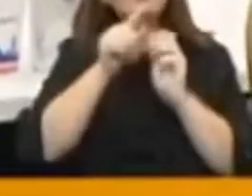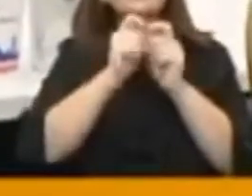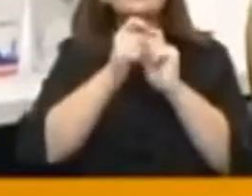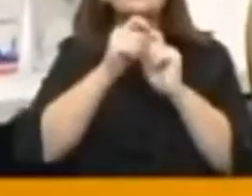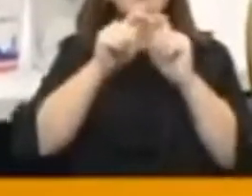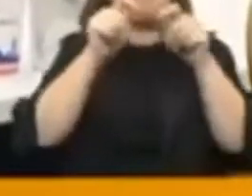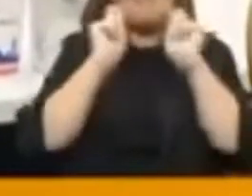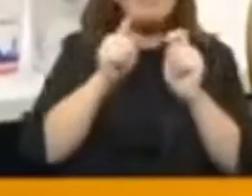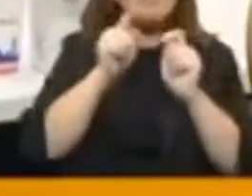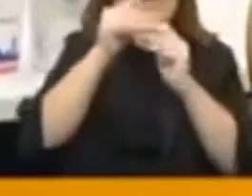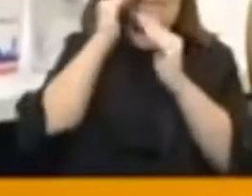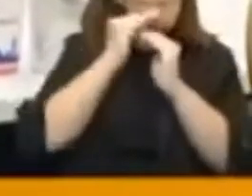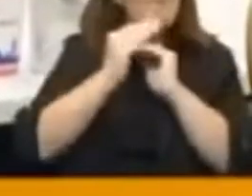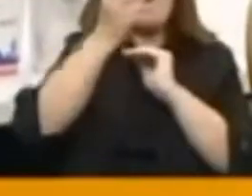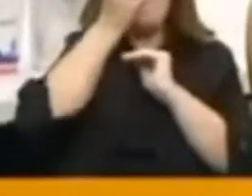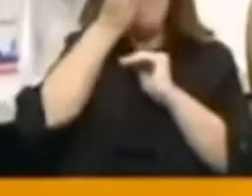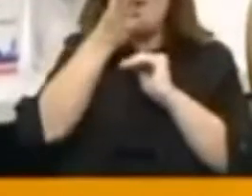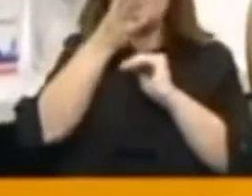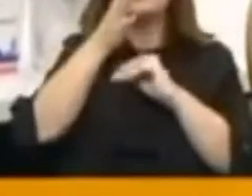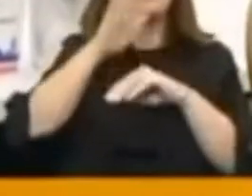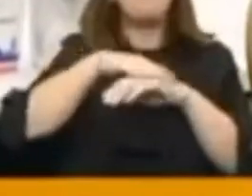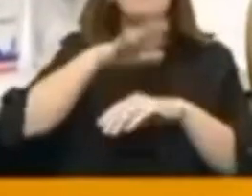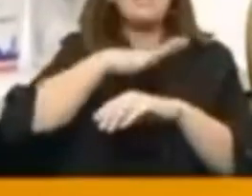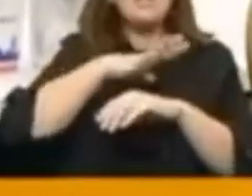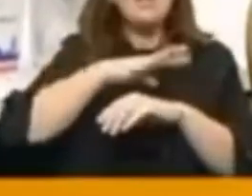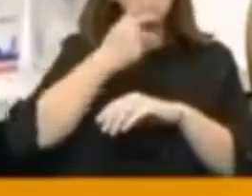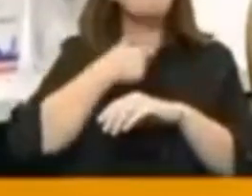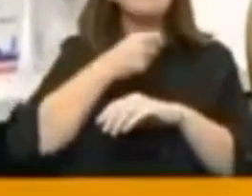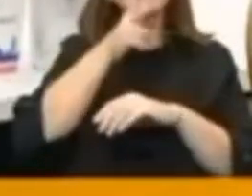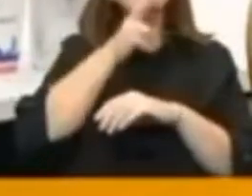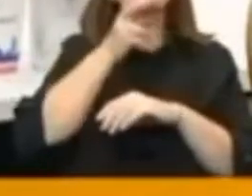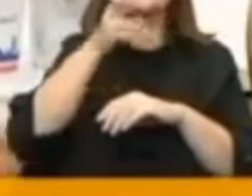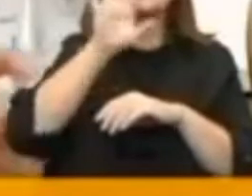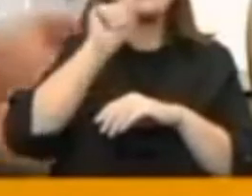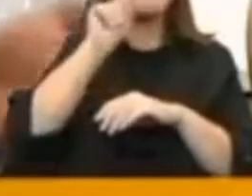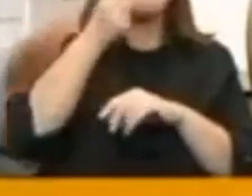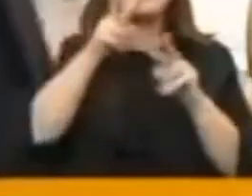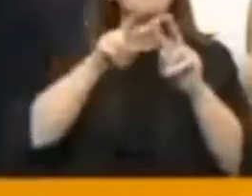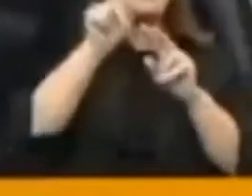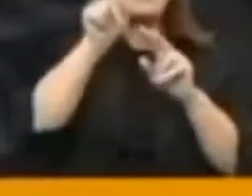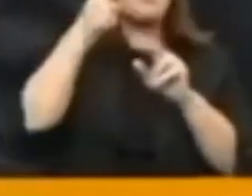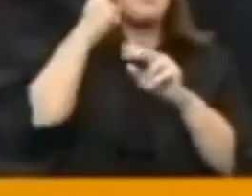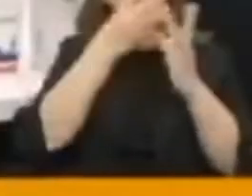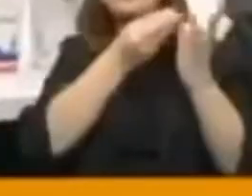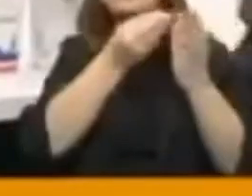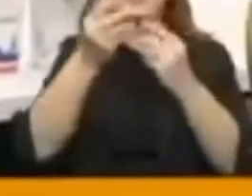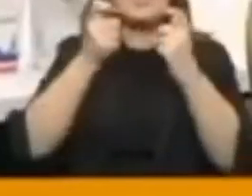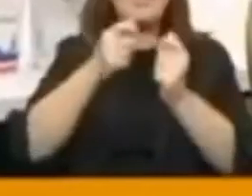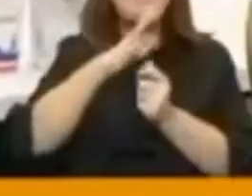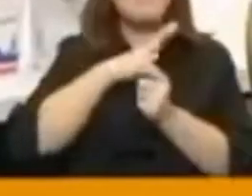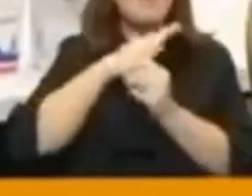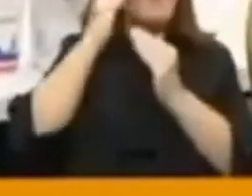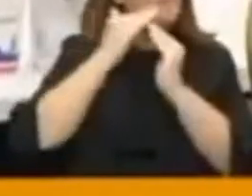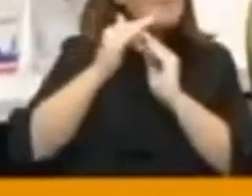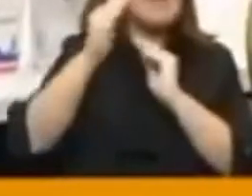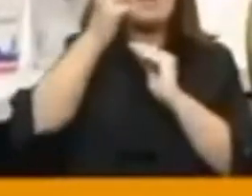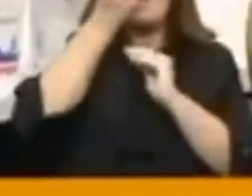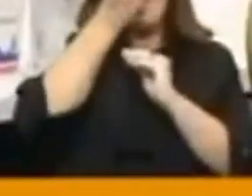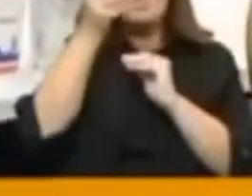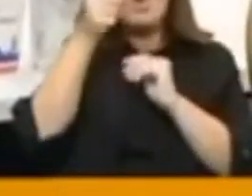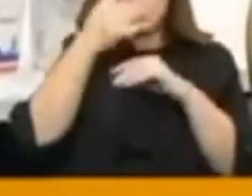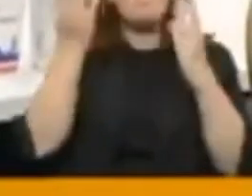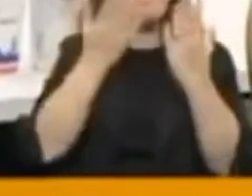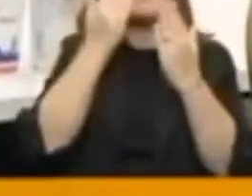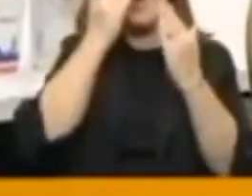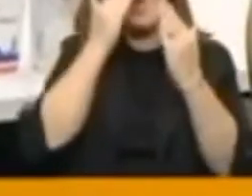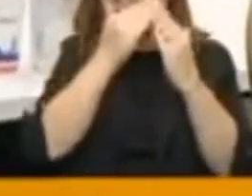millet bahçesi yapmak istiyorsanız, Beykoz'un 380 bin metrekarelik alanında çok yer var. Millet bahçesini orada daha uygun